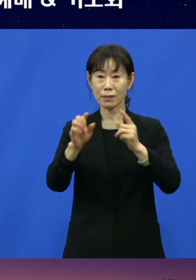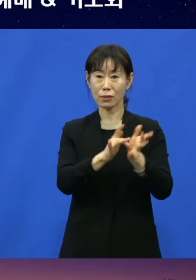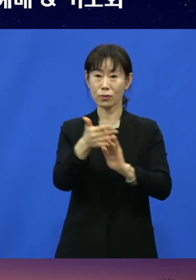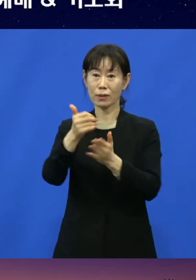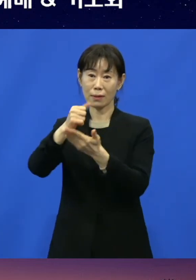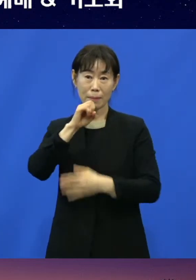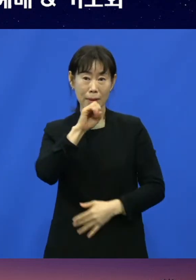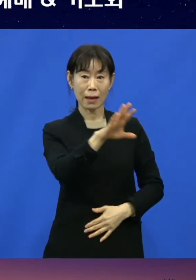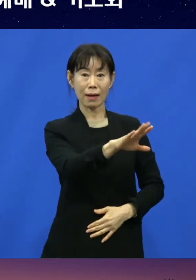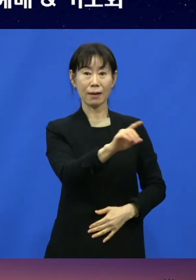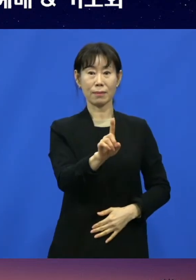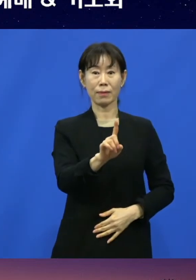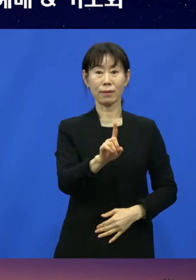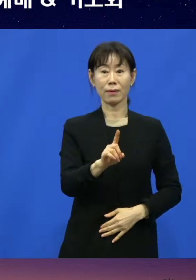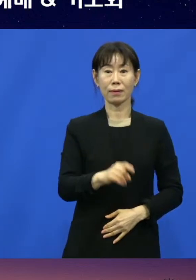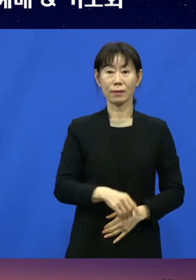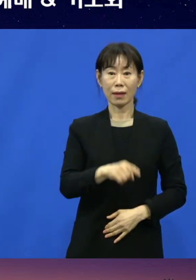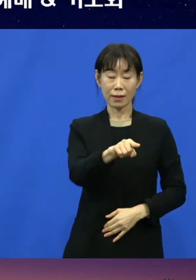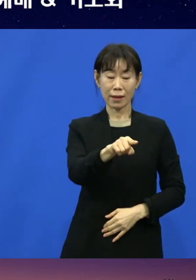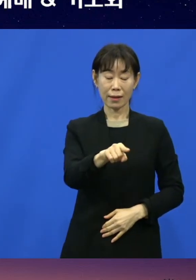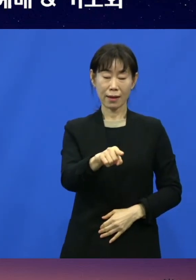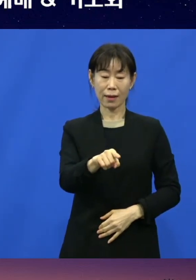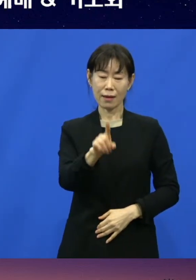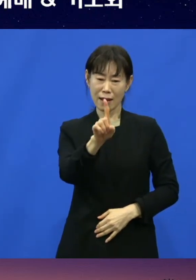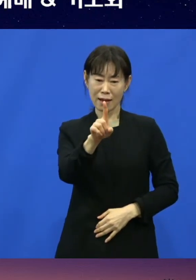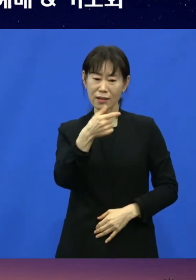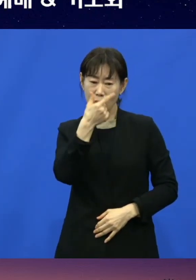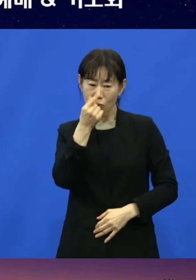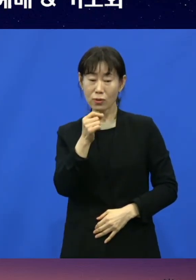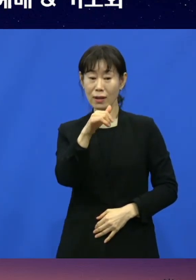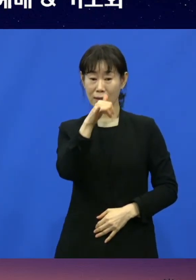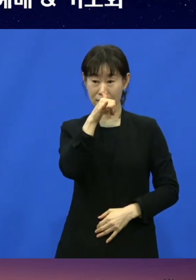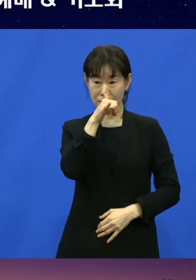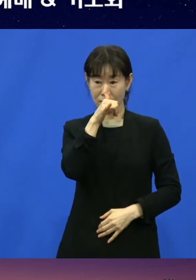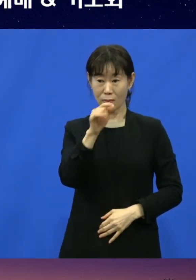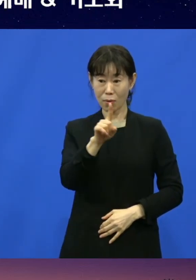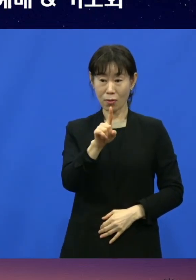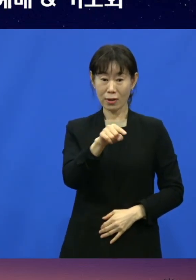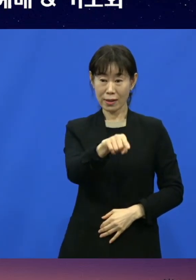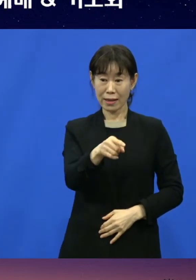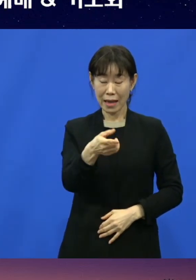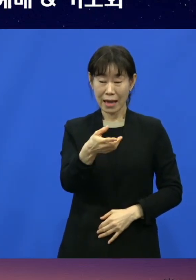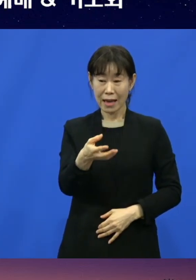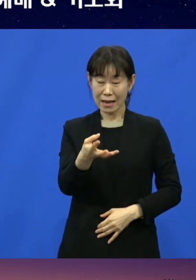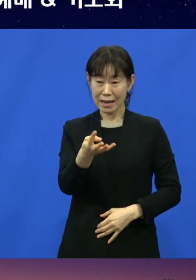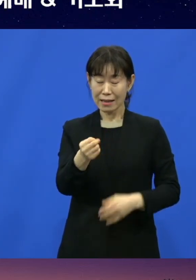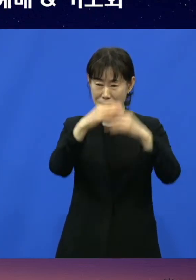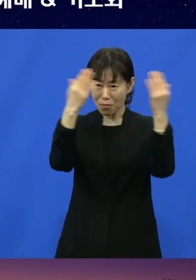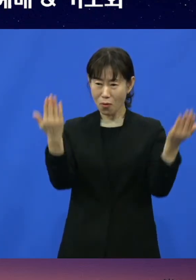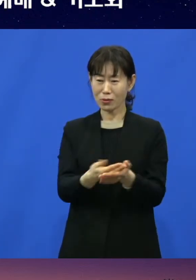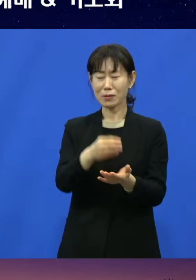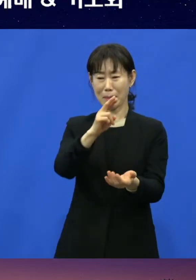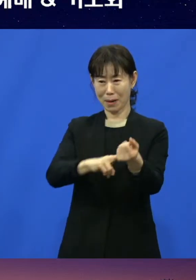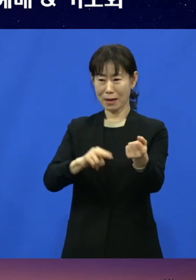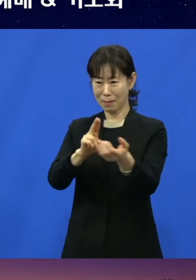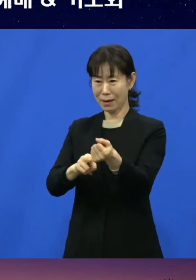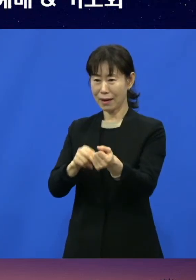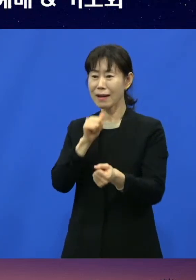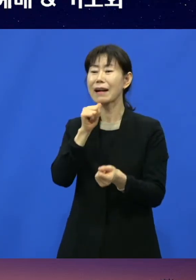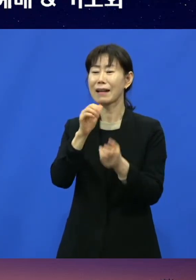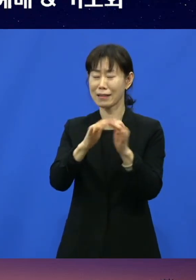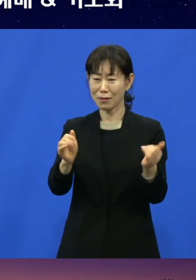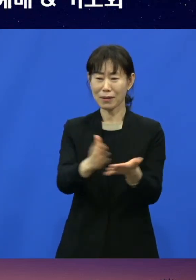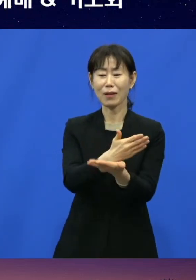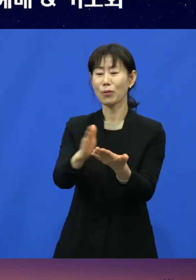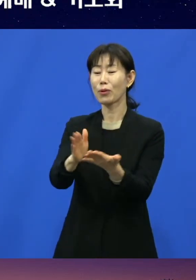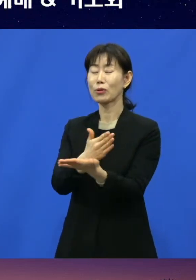이르시되 내게 아직도 한 가지 부족한 것이 있으니 내게 있는 것을 다 팔아 가난한 자들에게